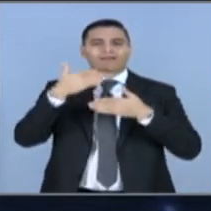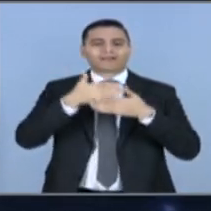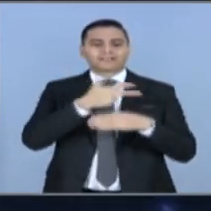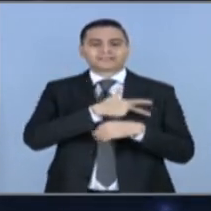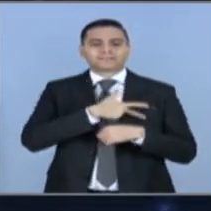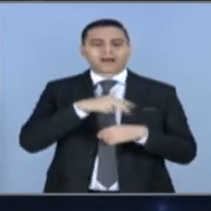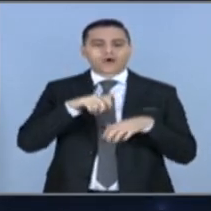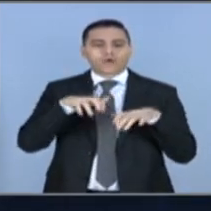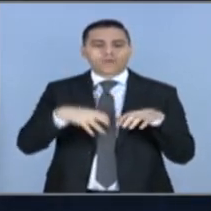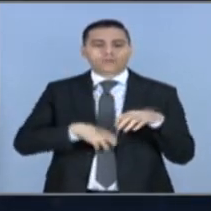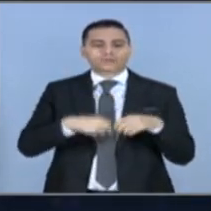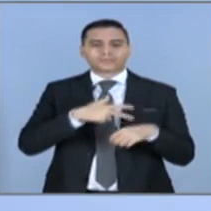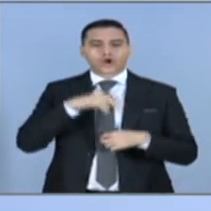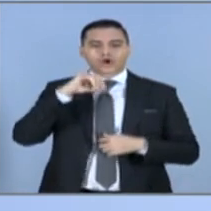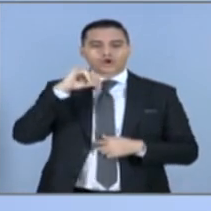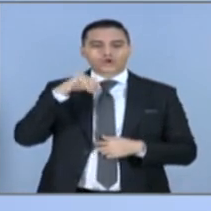يوكوغاوا؟